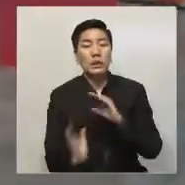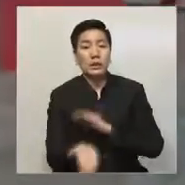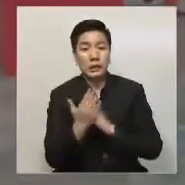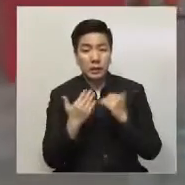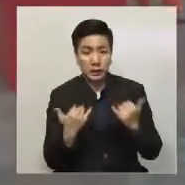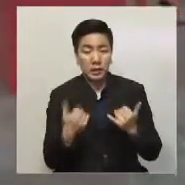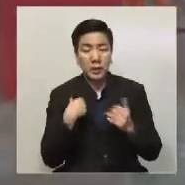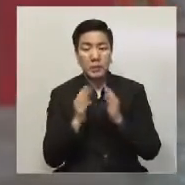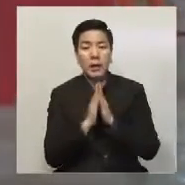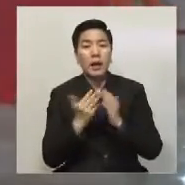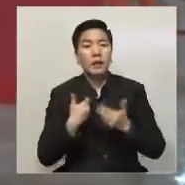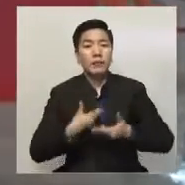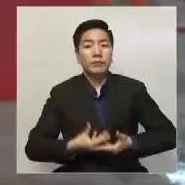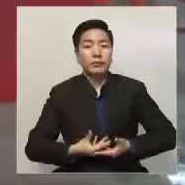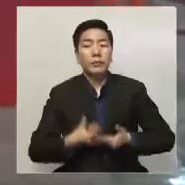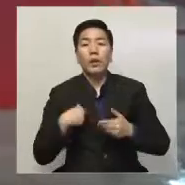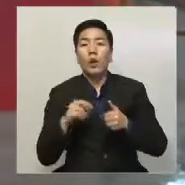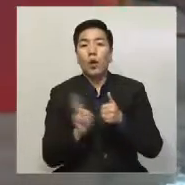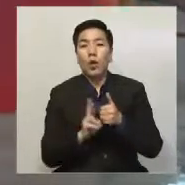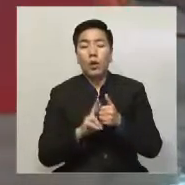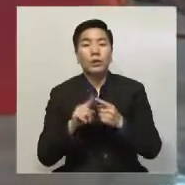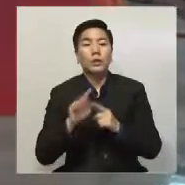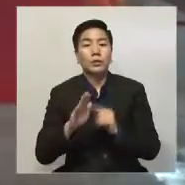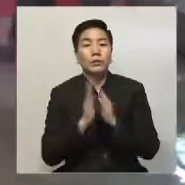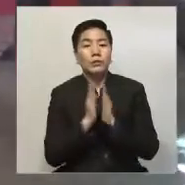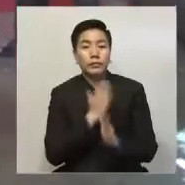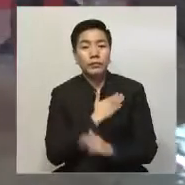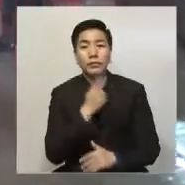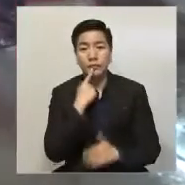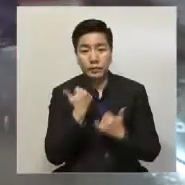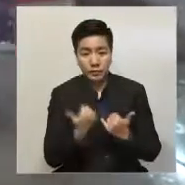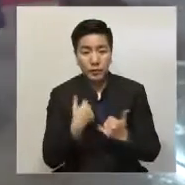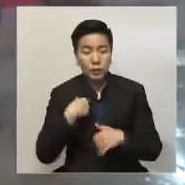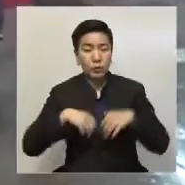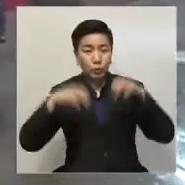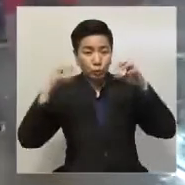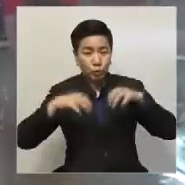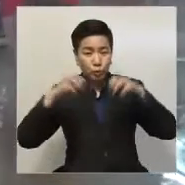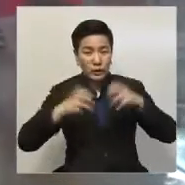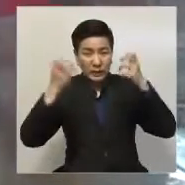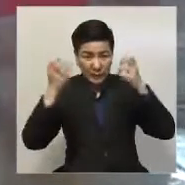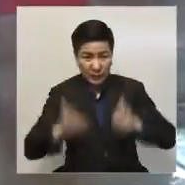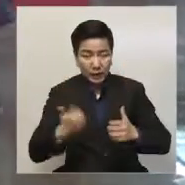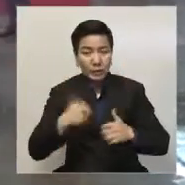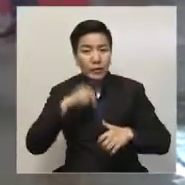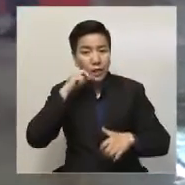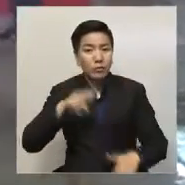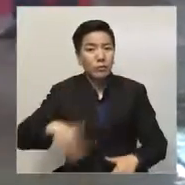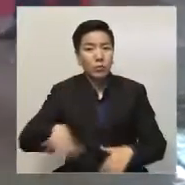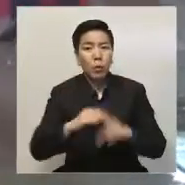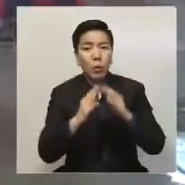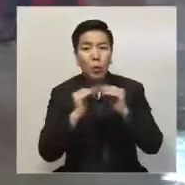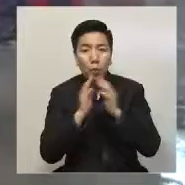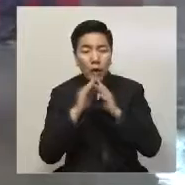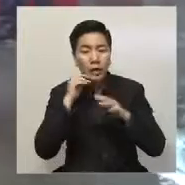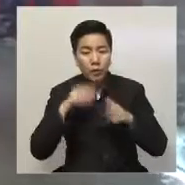ตรู่ค่ะพระสุนทรกิตติคุณรองเจ้าอาวาสวัดศรีคมคำเนี่ยบอกว่าหลังจากที่มีฝนตกลงมาอย่างหนักทำให้น้ำบริเวณหลัง